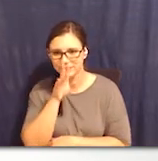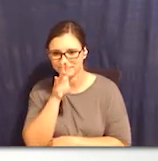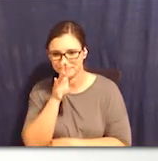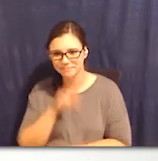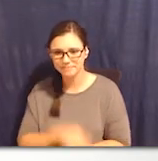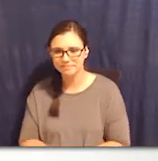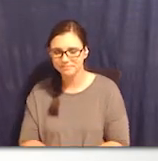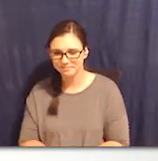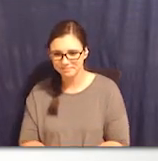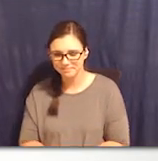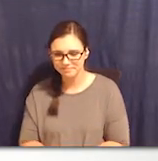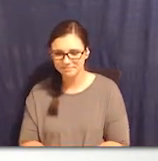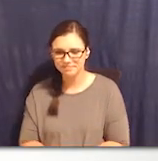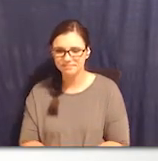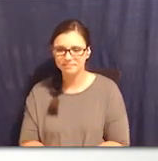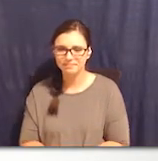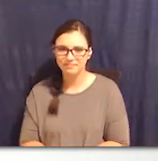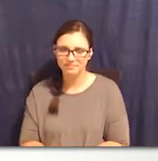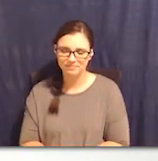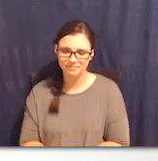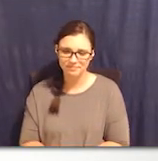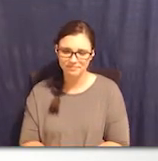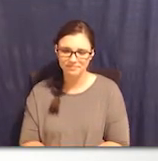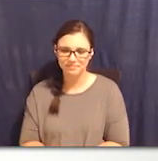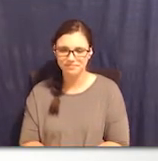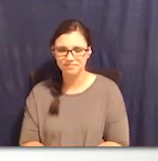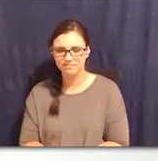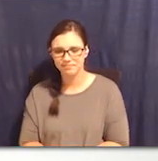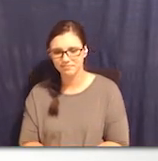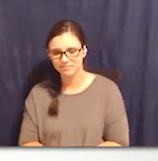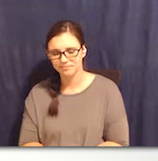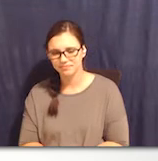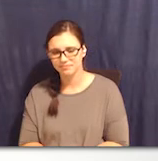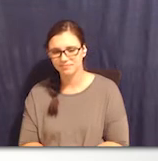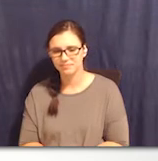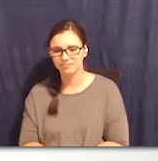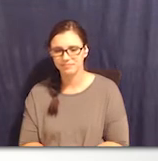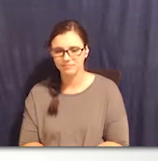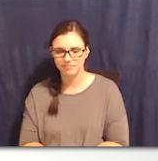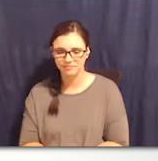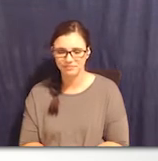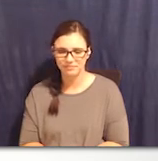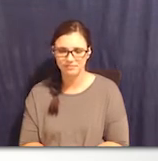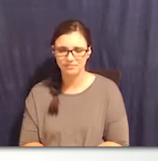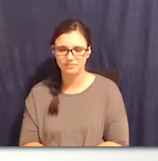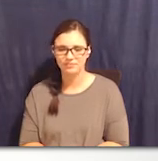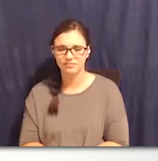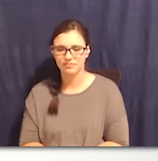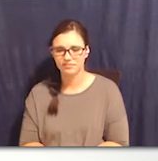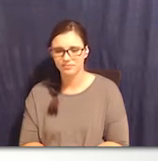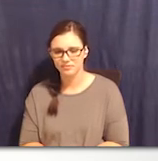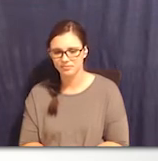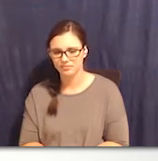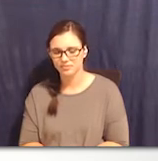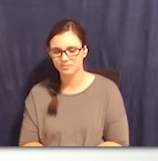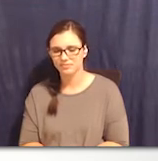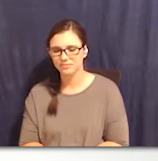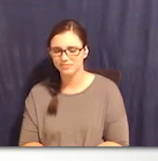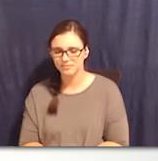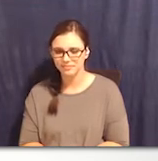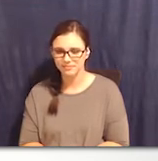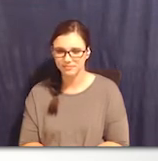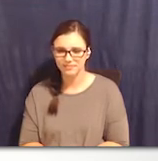Vois sur ton chemin, comme un oublié égaré, donnez-le lentement pour